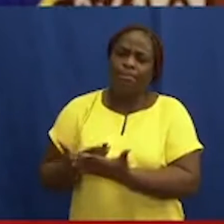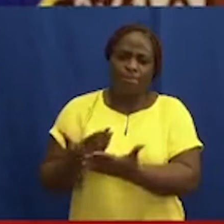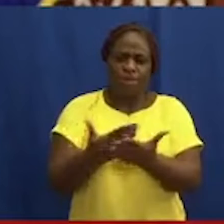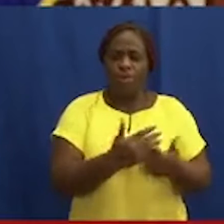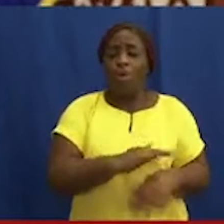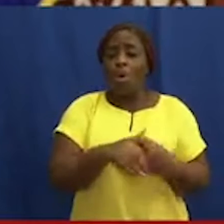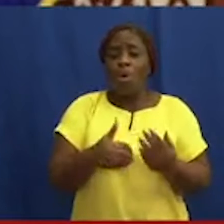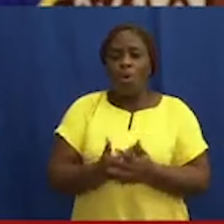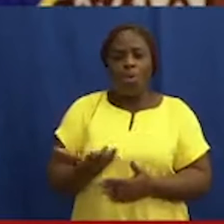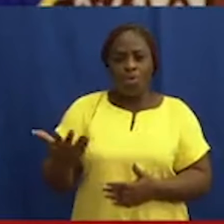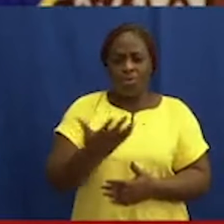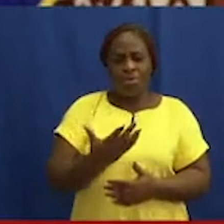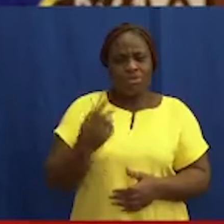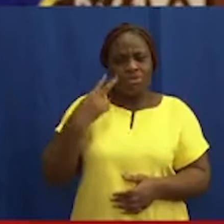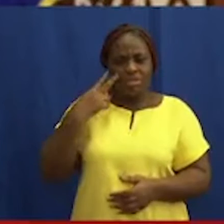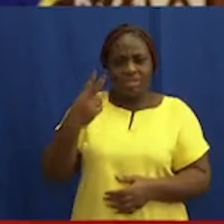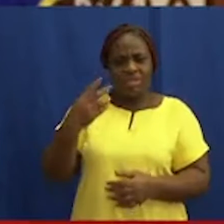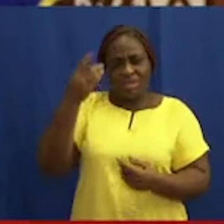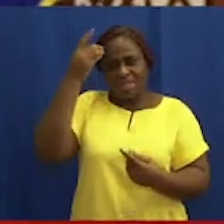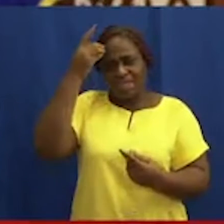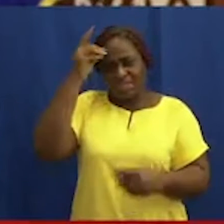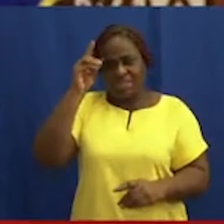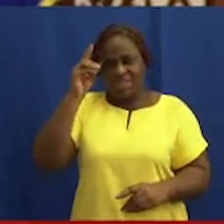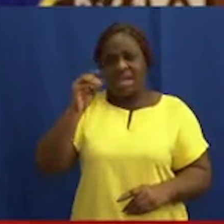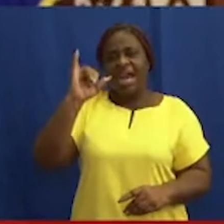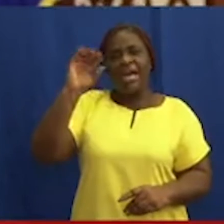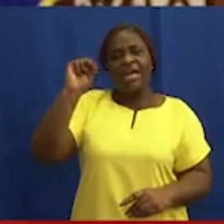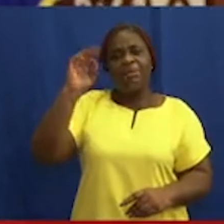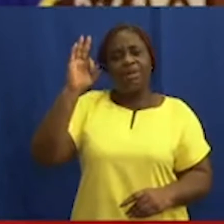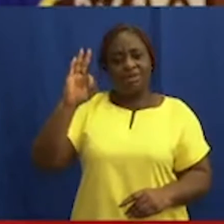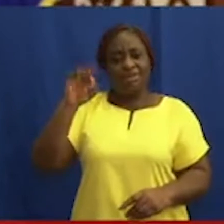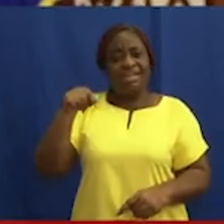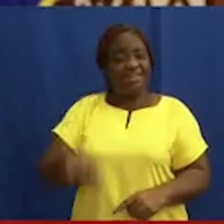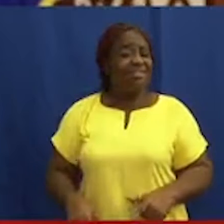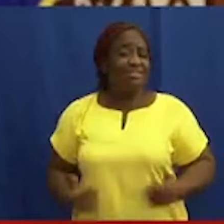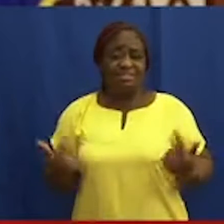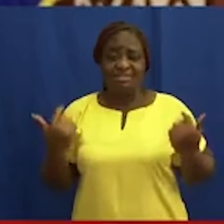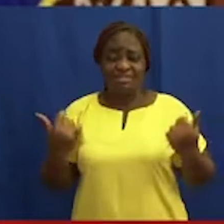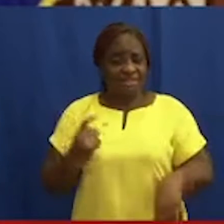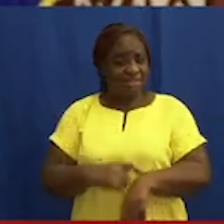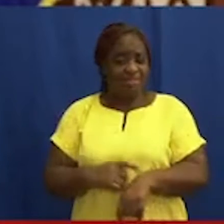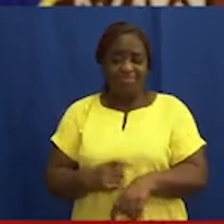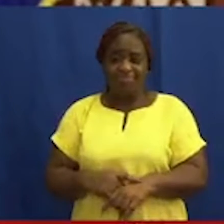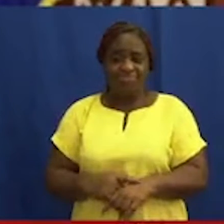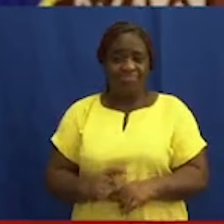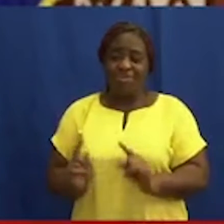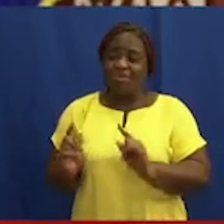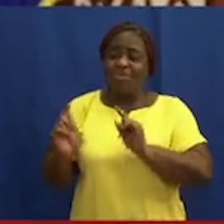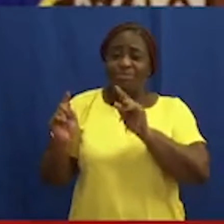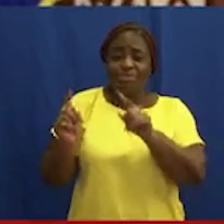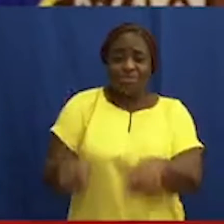na zamani. Kamata mu dawo da kima na al'umman mu domin mu samu jin daɗi a cikin kasar